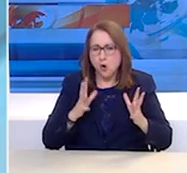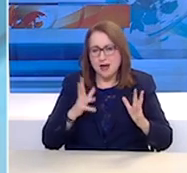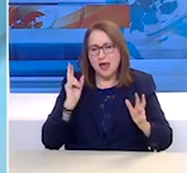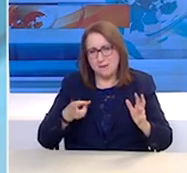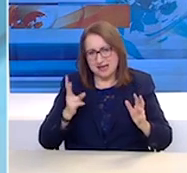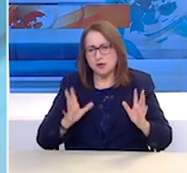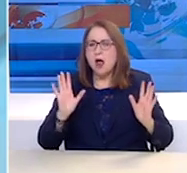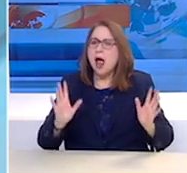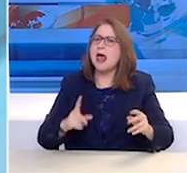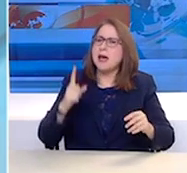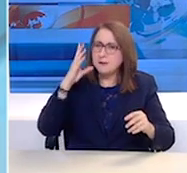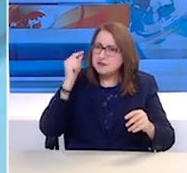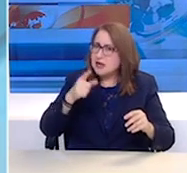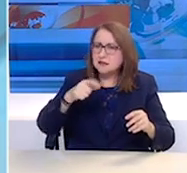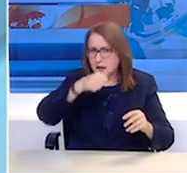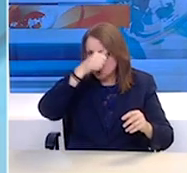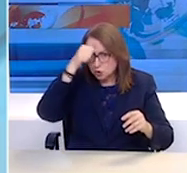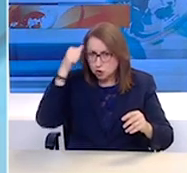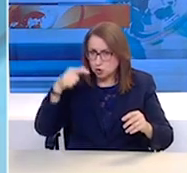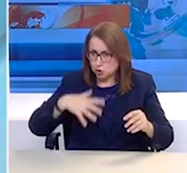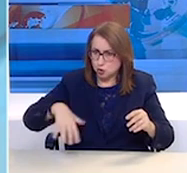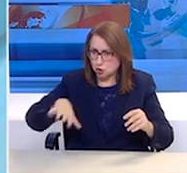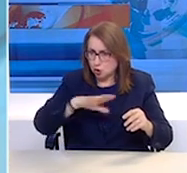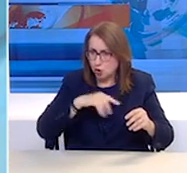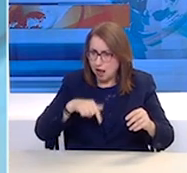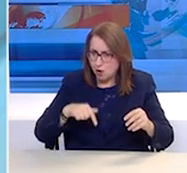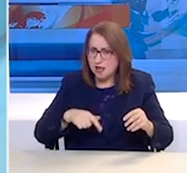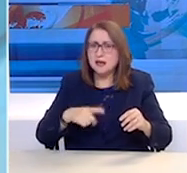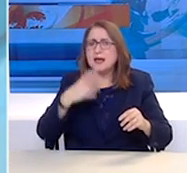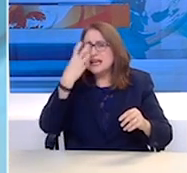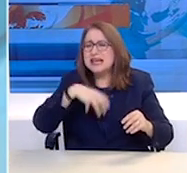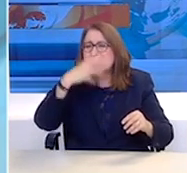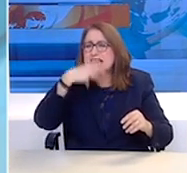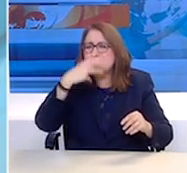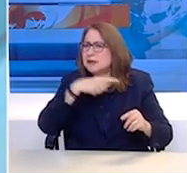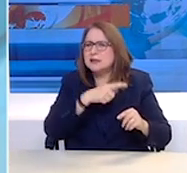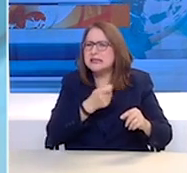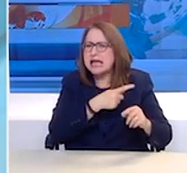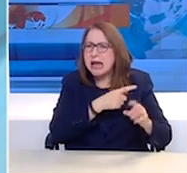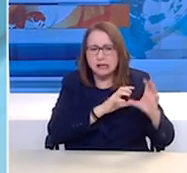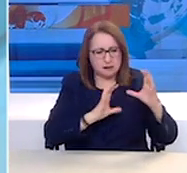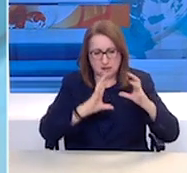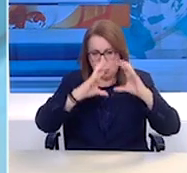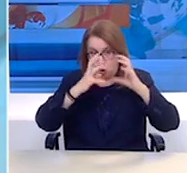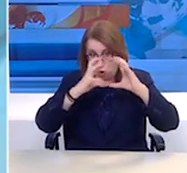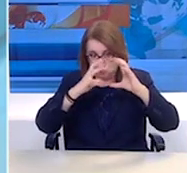ο κόσμος το καλοκαίρι έχει και νότιο ημισφαίριο. Κάτι που το βλέπουμε και με τη γρήπη. Οι επιδημίες της γρήπης στο νότιο ημισφαίριο είναι